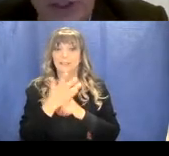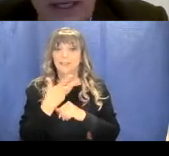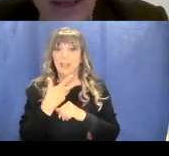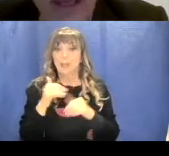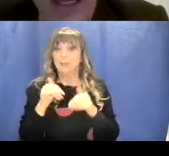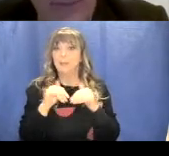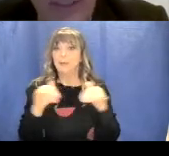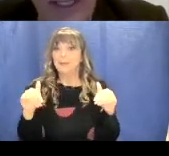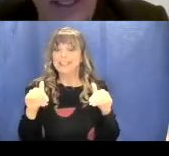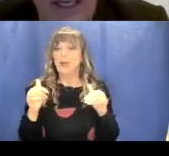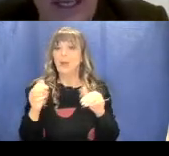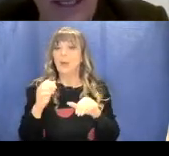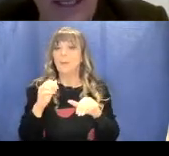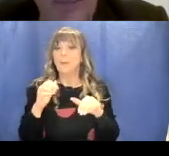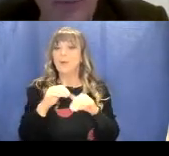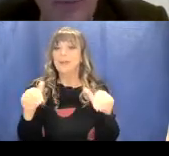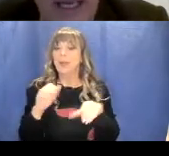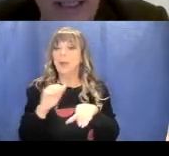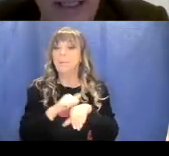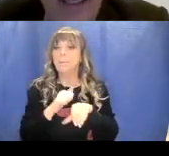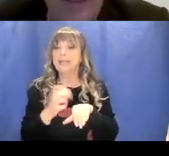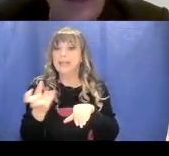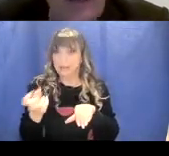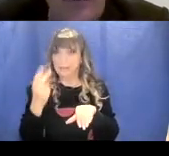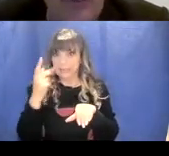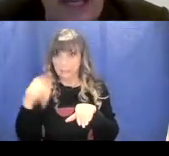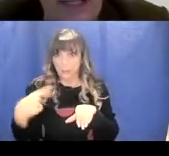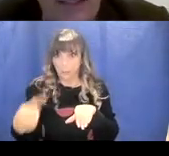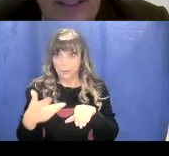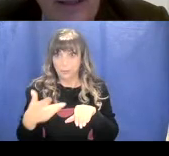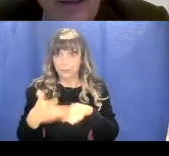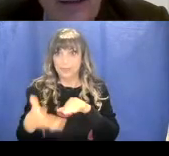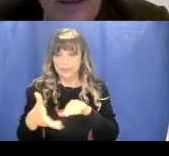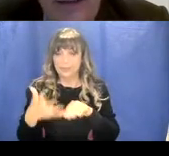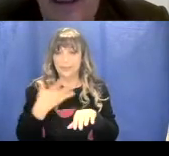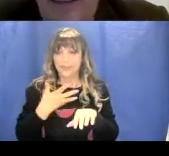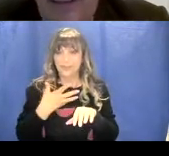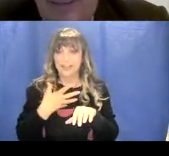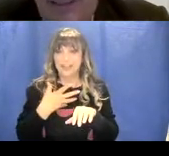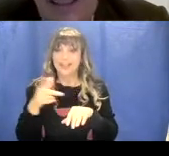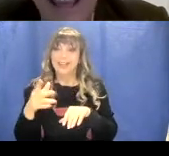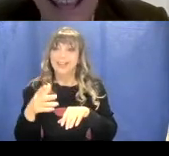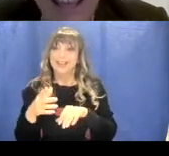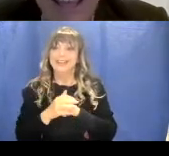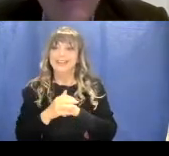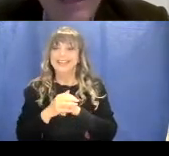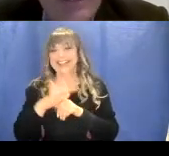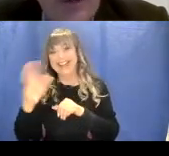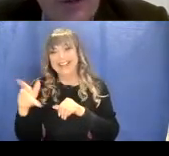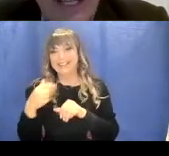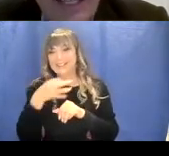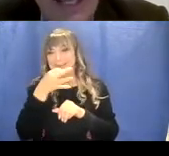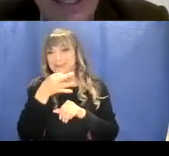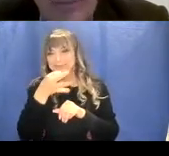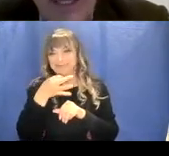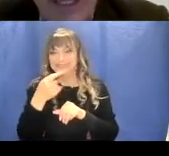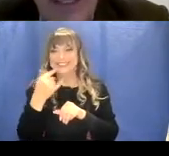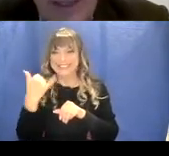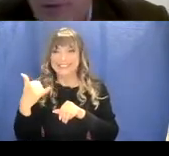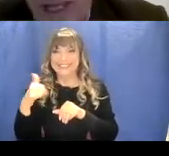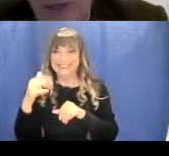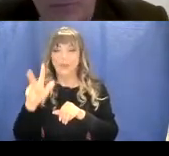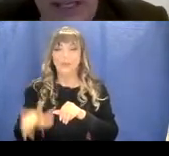e la vedrete anche più tardi più sensi si conferma sono cristalli di